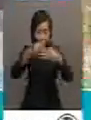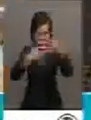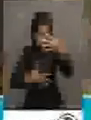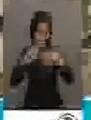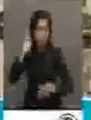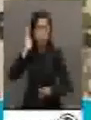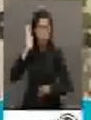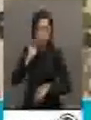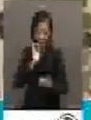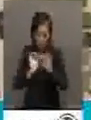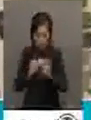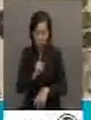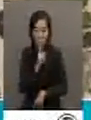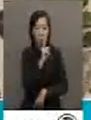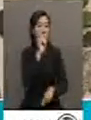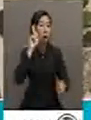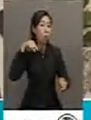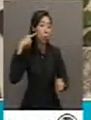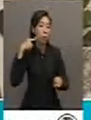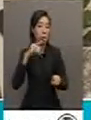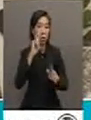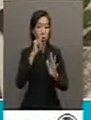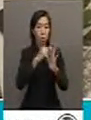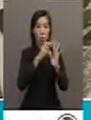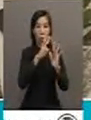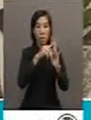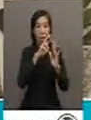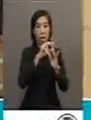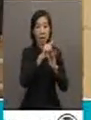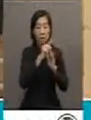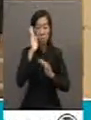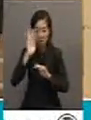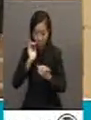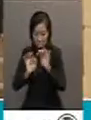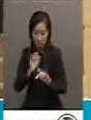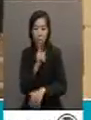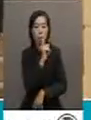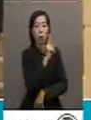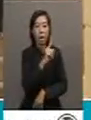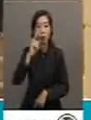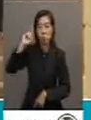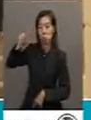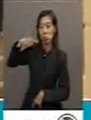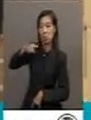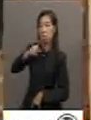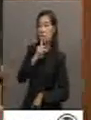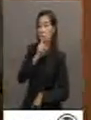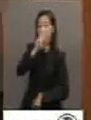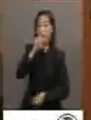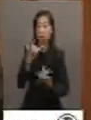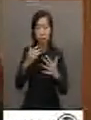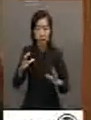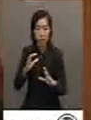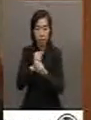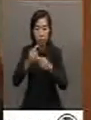รศกลางสถานทำให้เกิดความเสียหายค่ะจนตอนนั้นก็มีการไปแจ้งความเกิดขึ้นล่าสุดก็เตรียมที่จะส่งสำนวนให้อัยการเพื่อยื่นฟ้